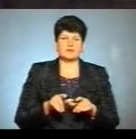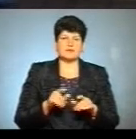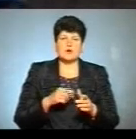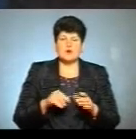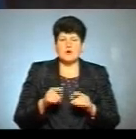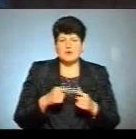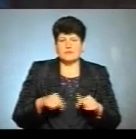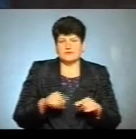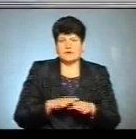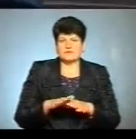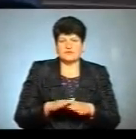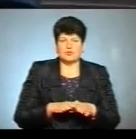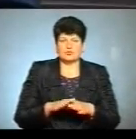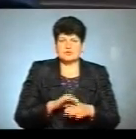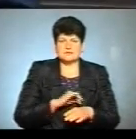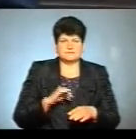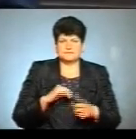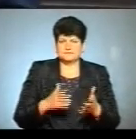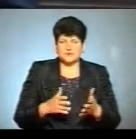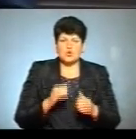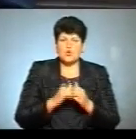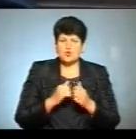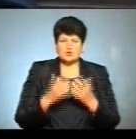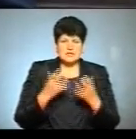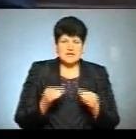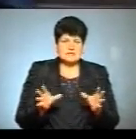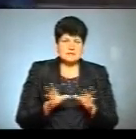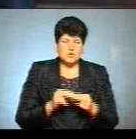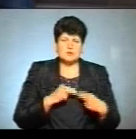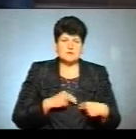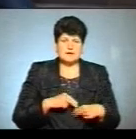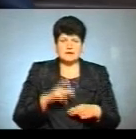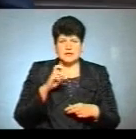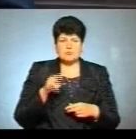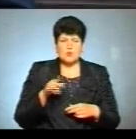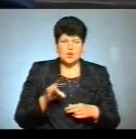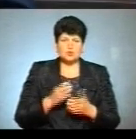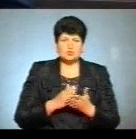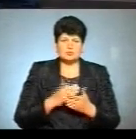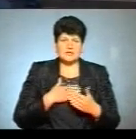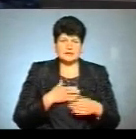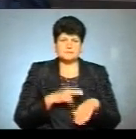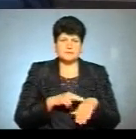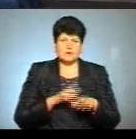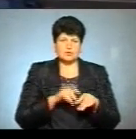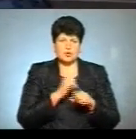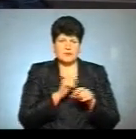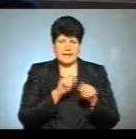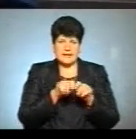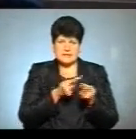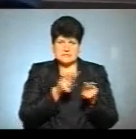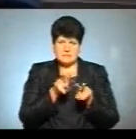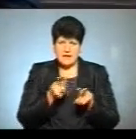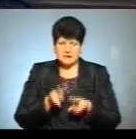відкриття з дотриманням заходів безпеки. Кожного дня разом спільно з працівниками продовслужби і наша муніципальна варта буде робити інспекцію